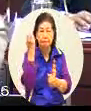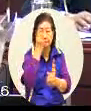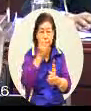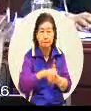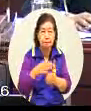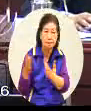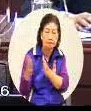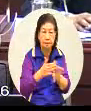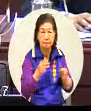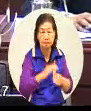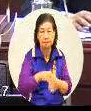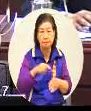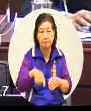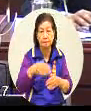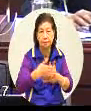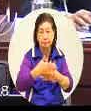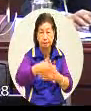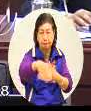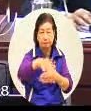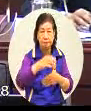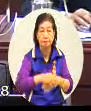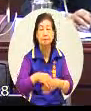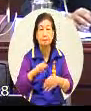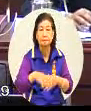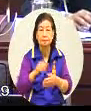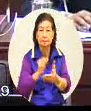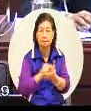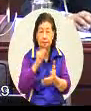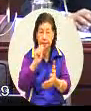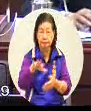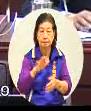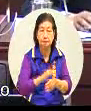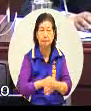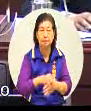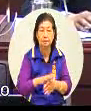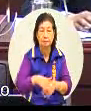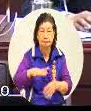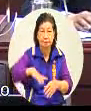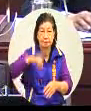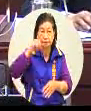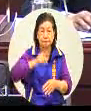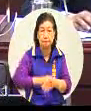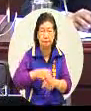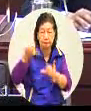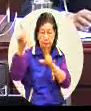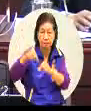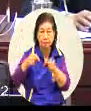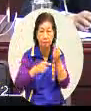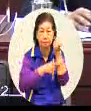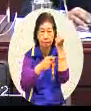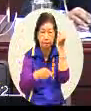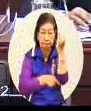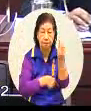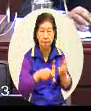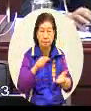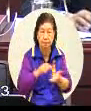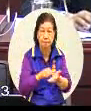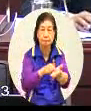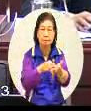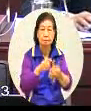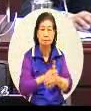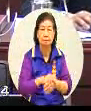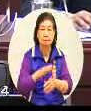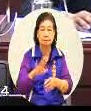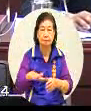员了解这个过程，刚才李议员也是说在头啊，他依法来申请人为有